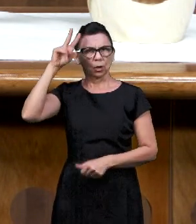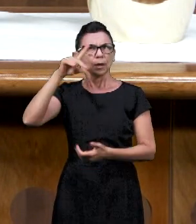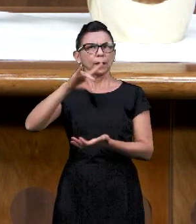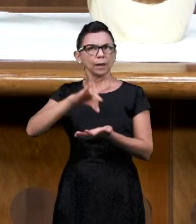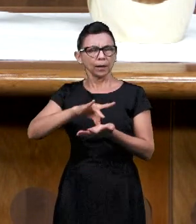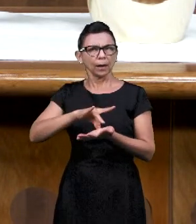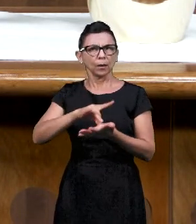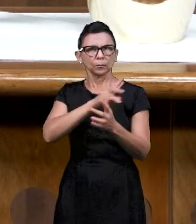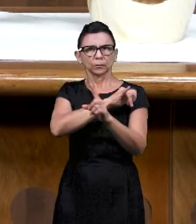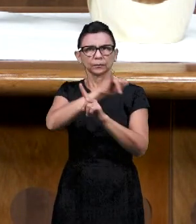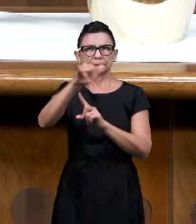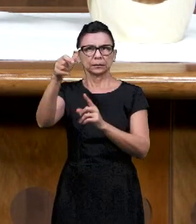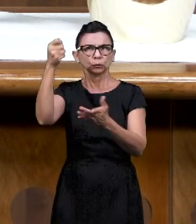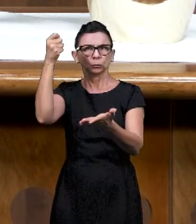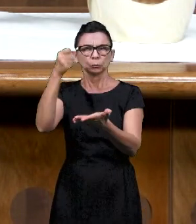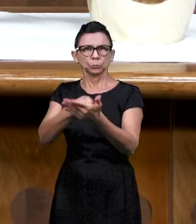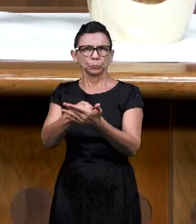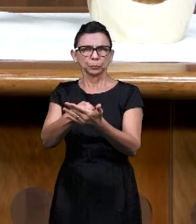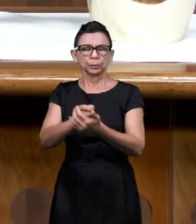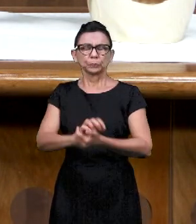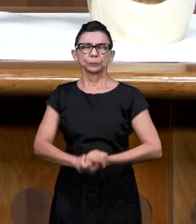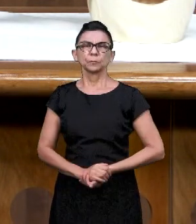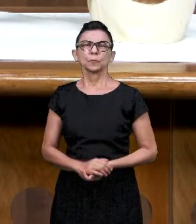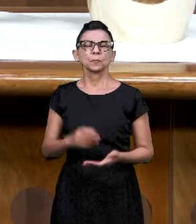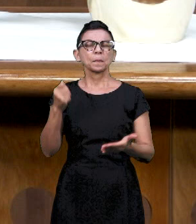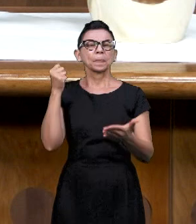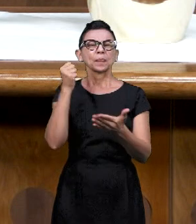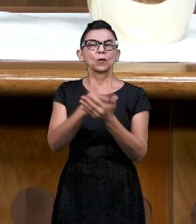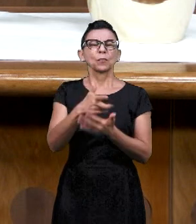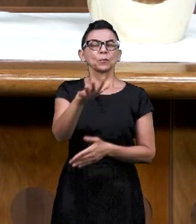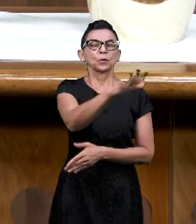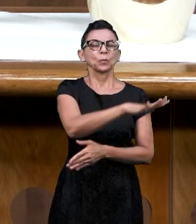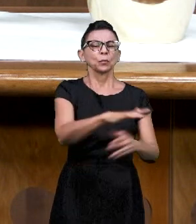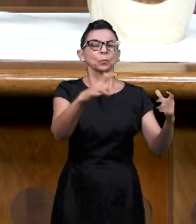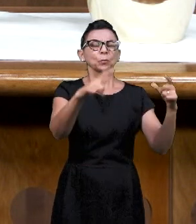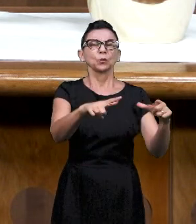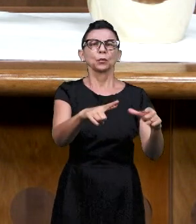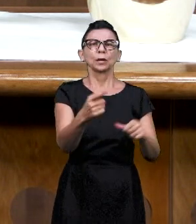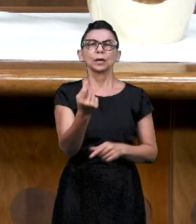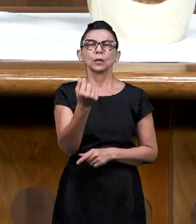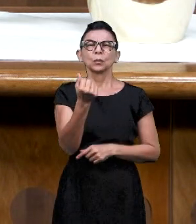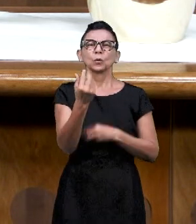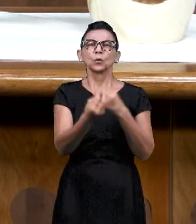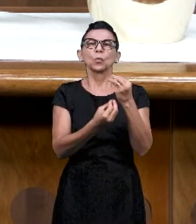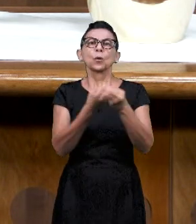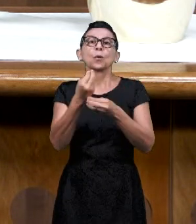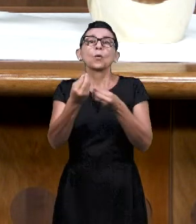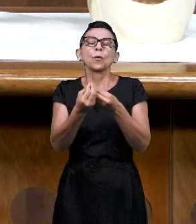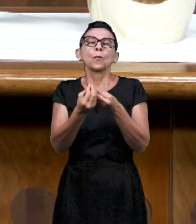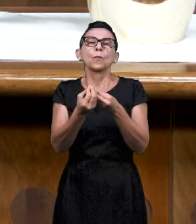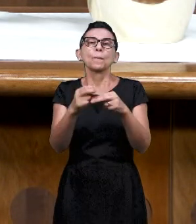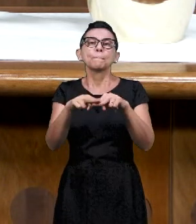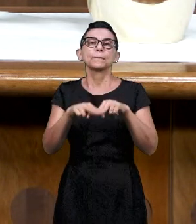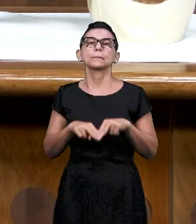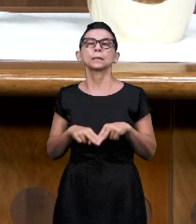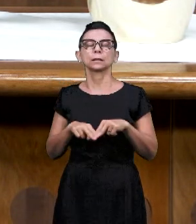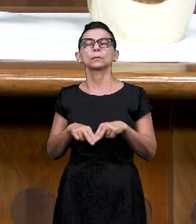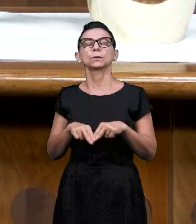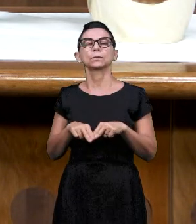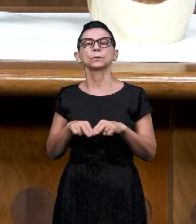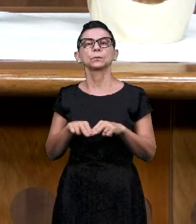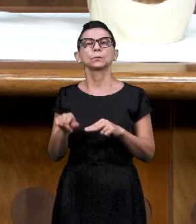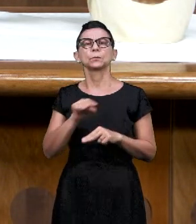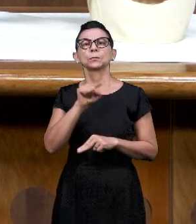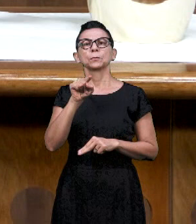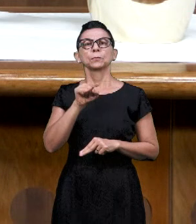acheté ce champ avec quelle ressource? Les frères ont cité la ressource qui a été que cet homme a utilisée pour acheter